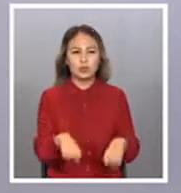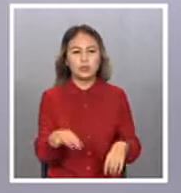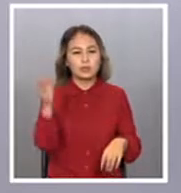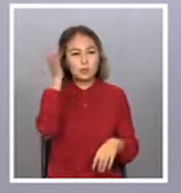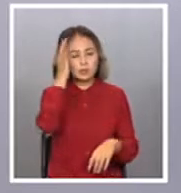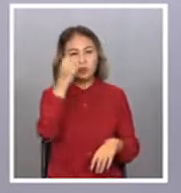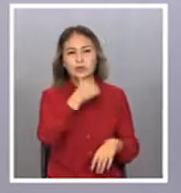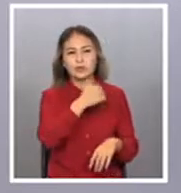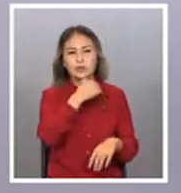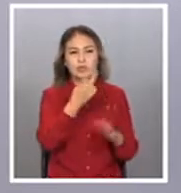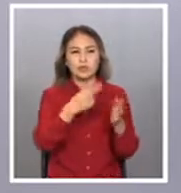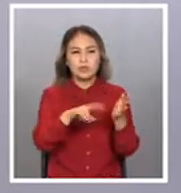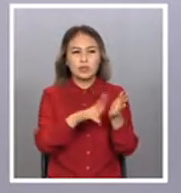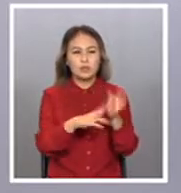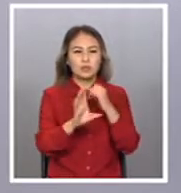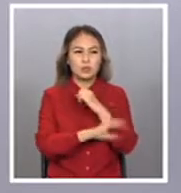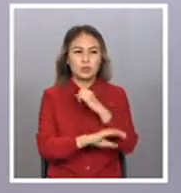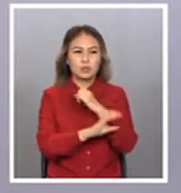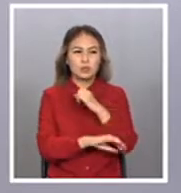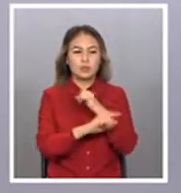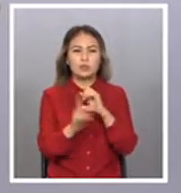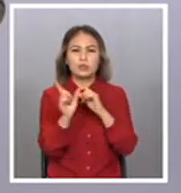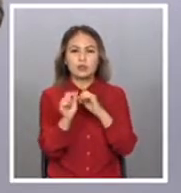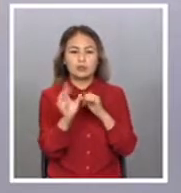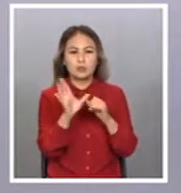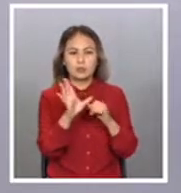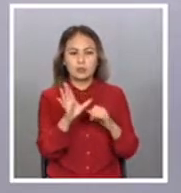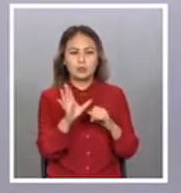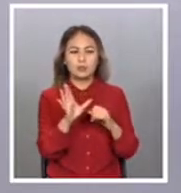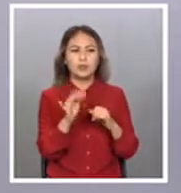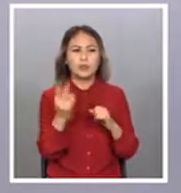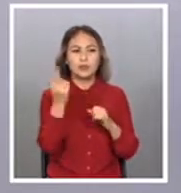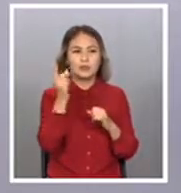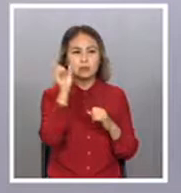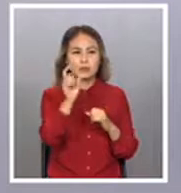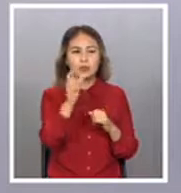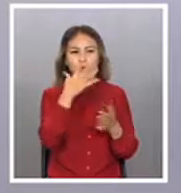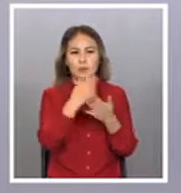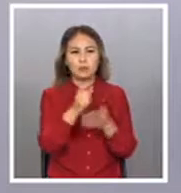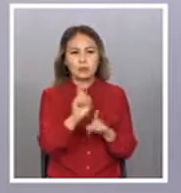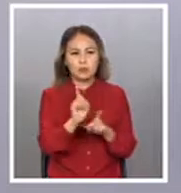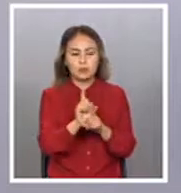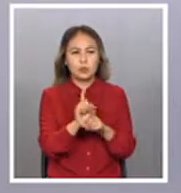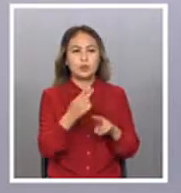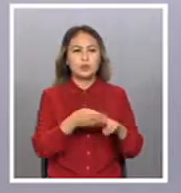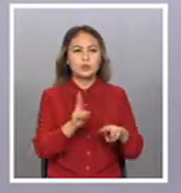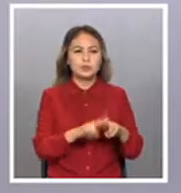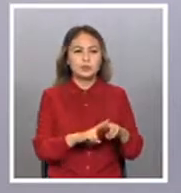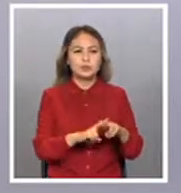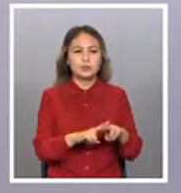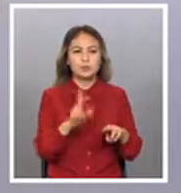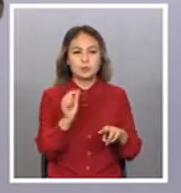түсірейік. 28-дің соңы бізде жұп цифр болып тұр, ал 2-нің өзі де жұп. Ал біз білеміз ғой,